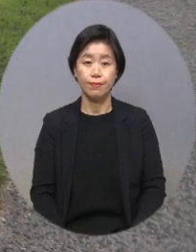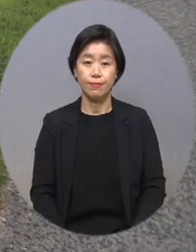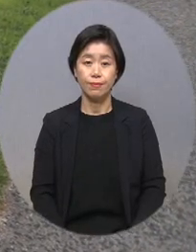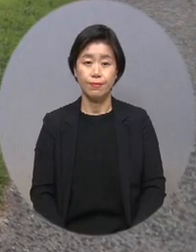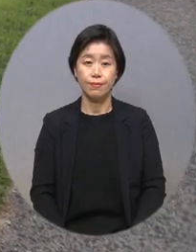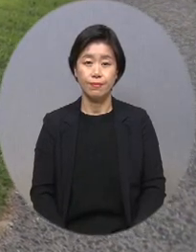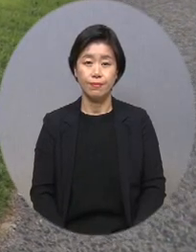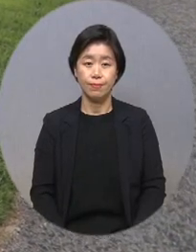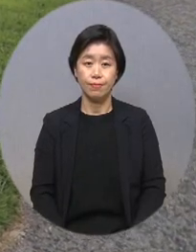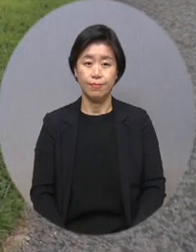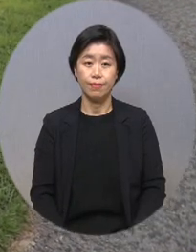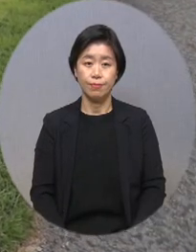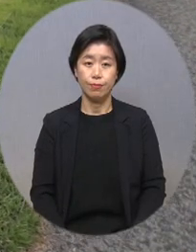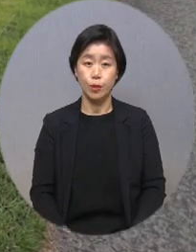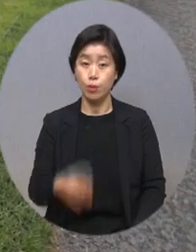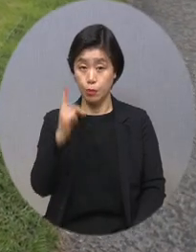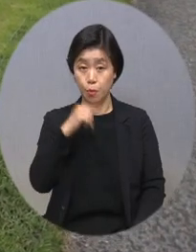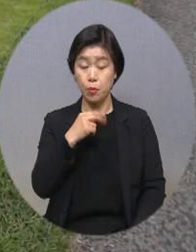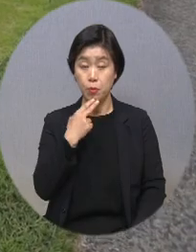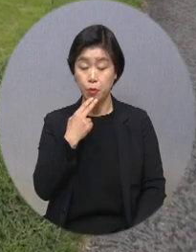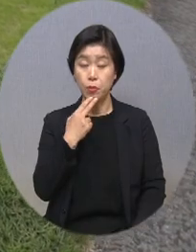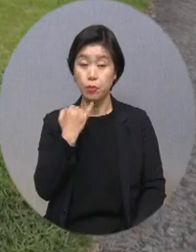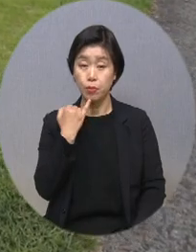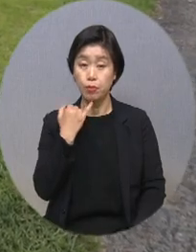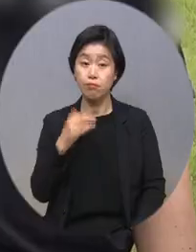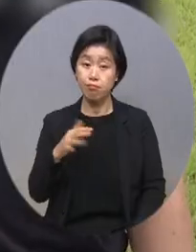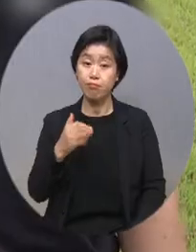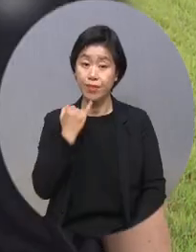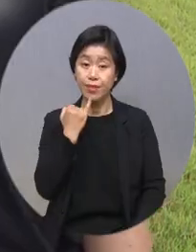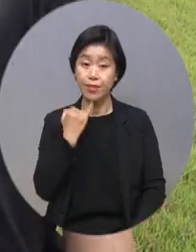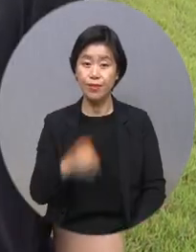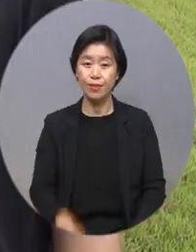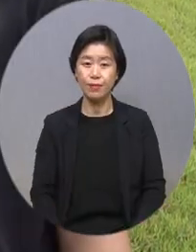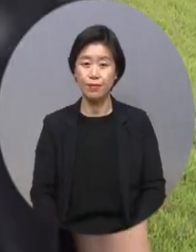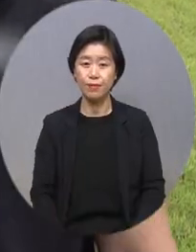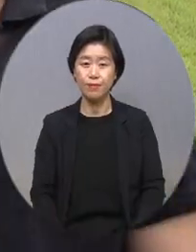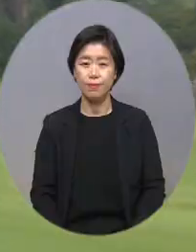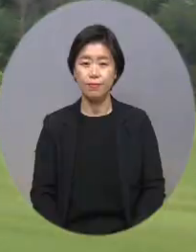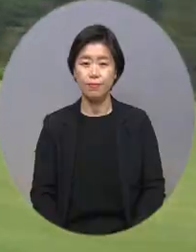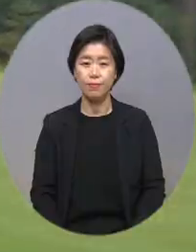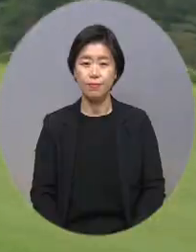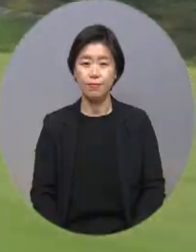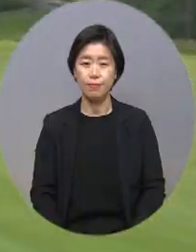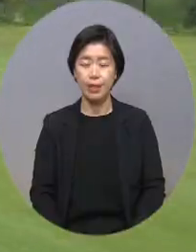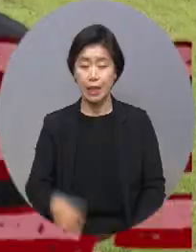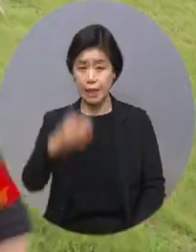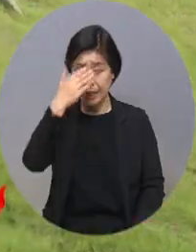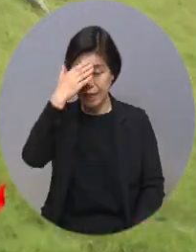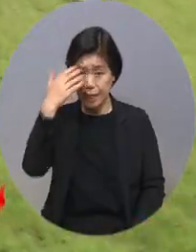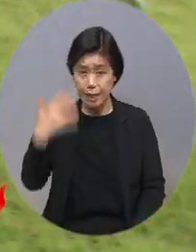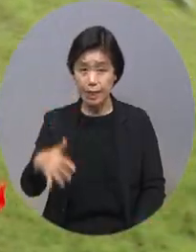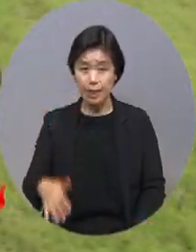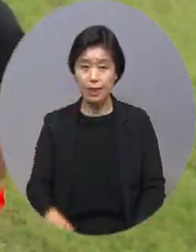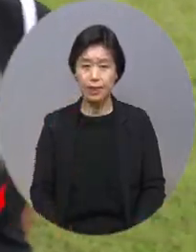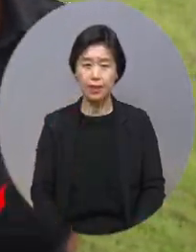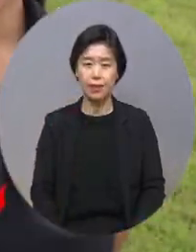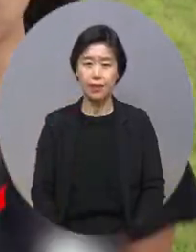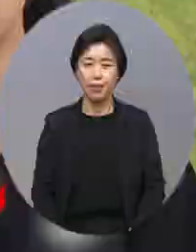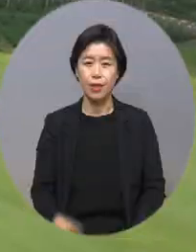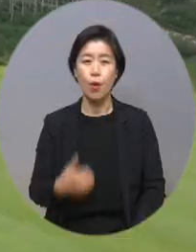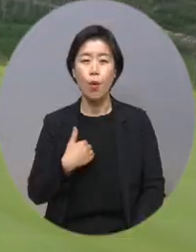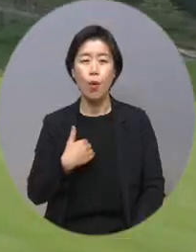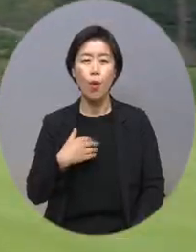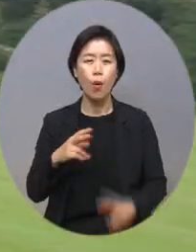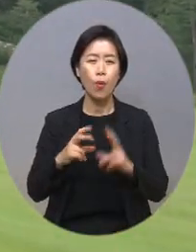오, 오케이 나쁘다. 오케이. 오. 다행이다 다행이다. 가서 빨리 우리 공 쳤자. 우리 공 쳤자